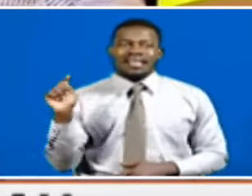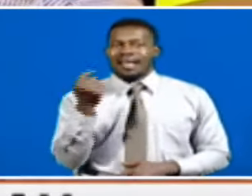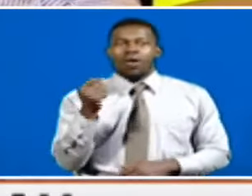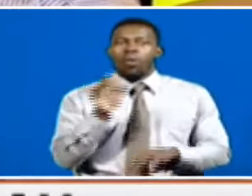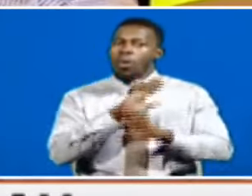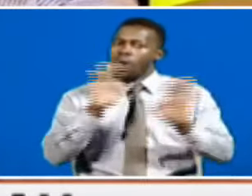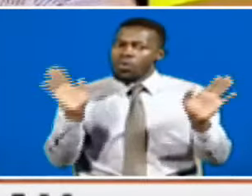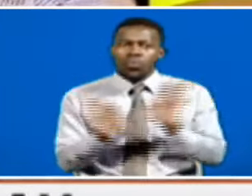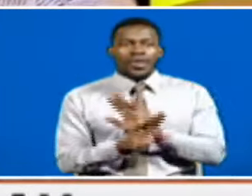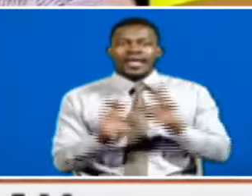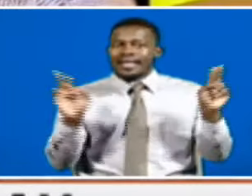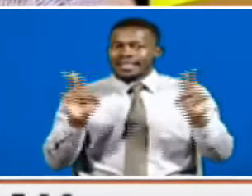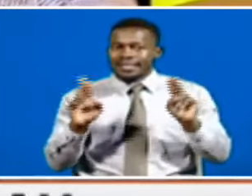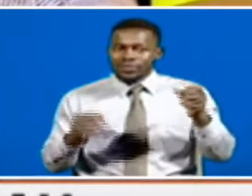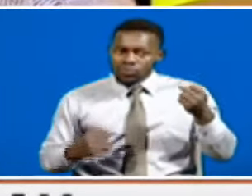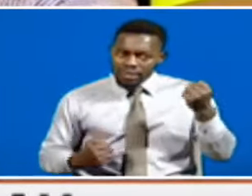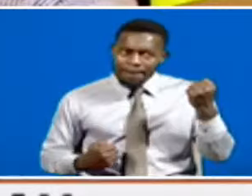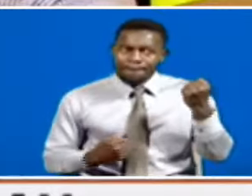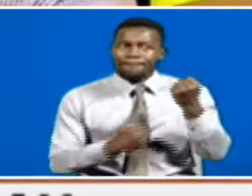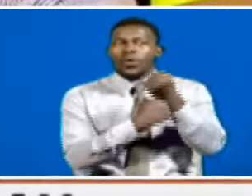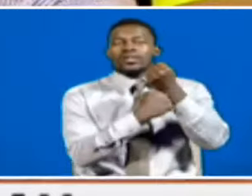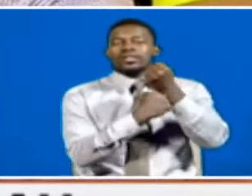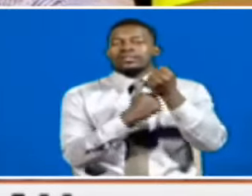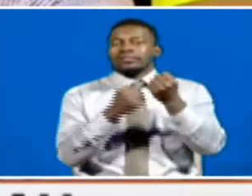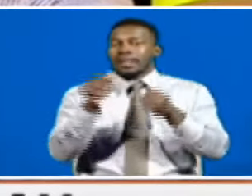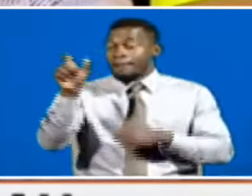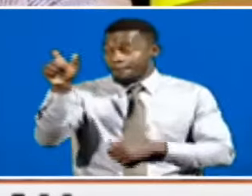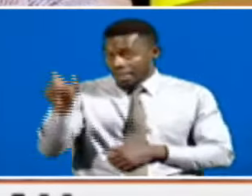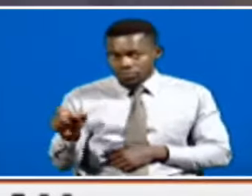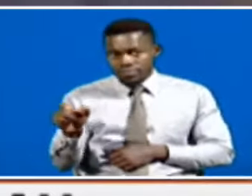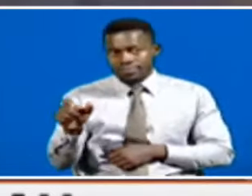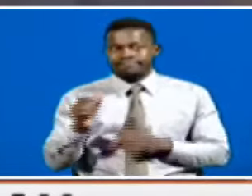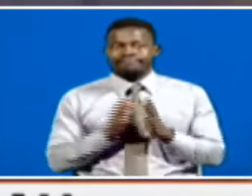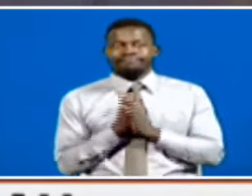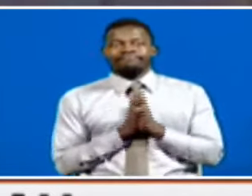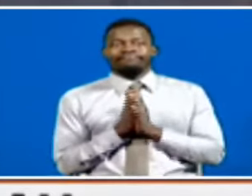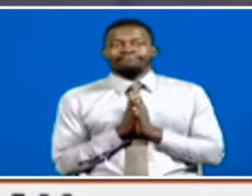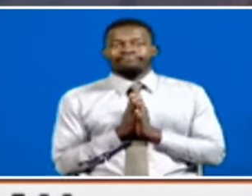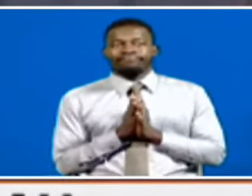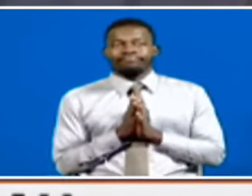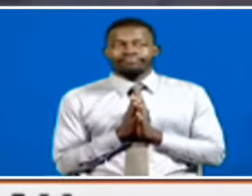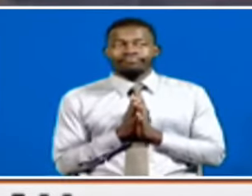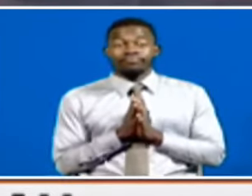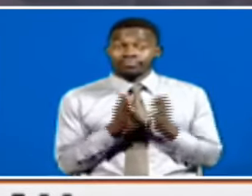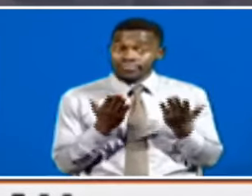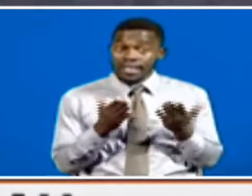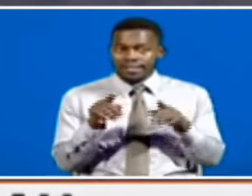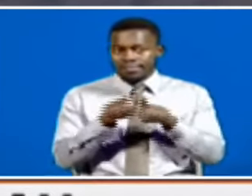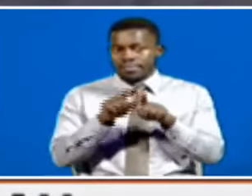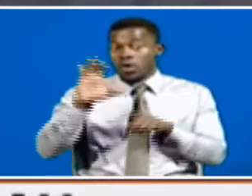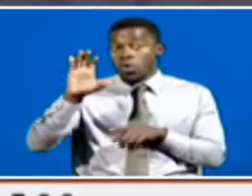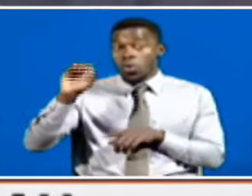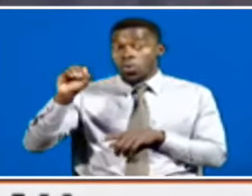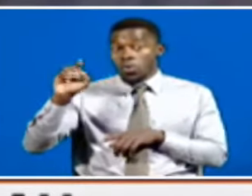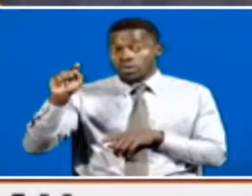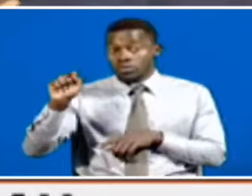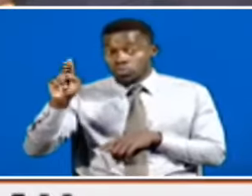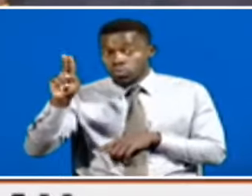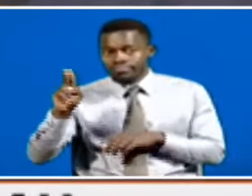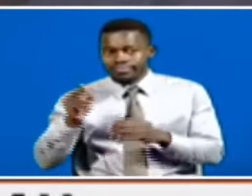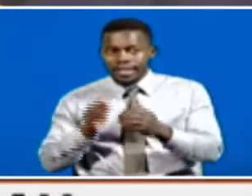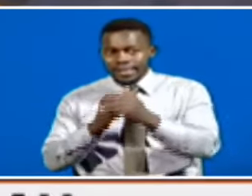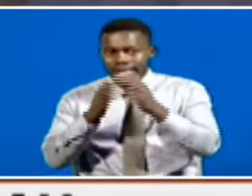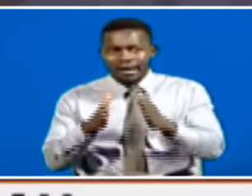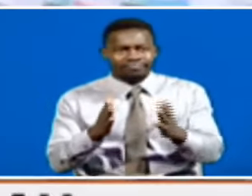tutaungana na tumpe support na tuhakikishe ya kwamba amepata hiyo nafasi. Katibu mkuu wa KOTU Francis Atwoli vile vile amerai wa